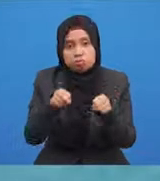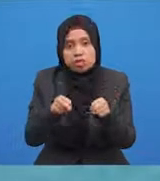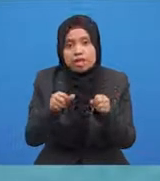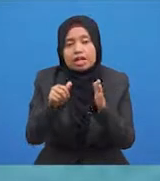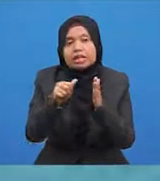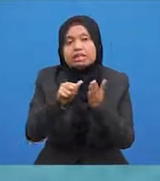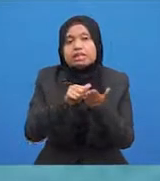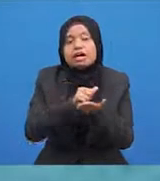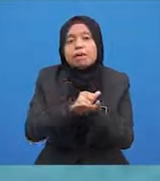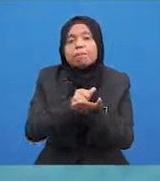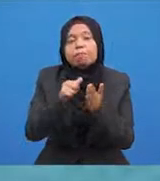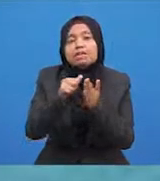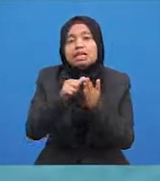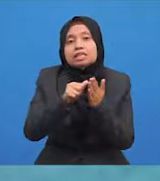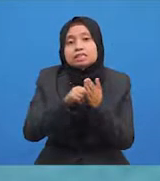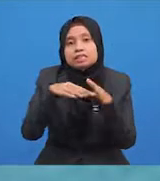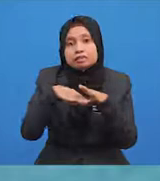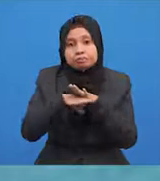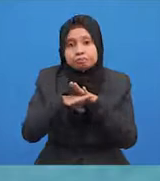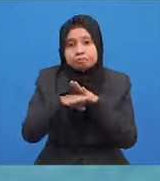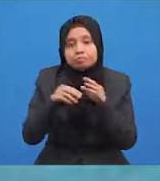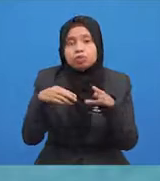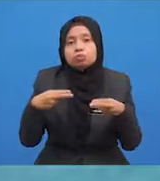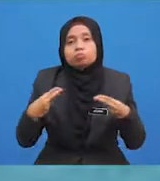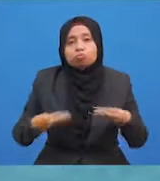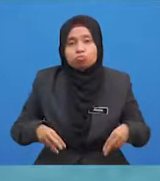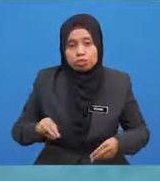diaplikasikan dalam kehidupan murid-murid.